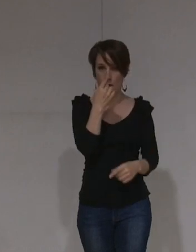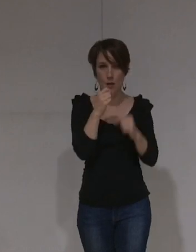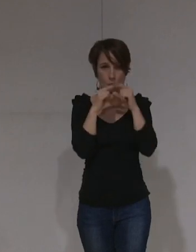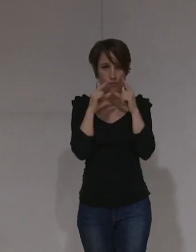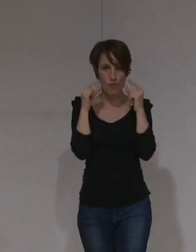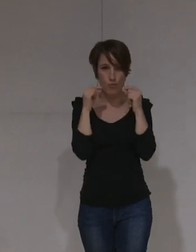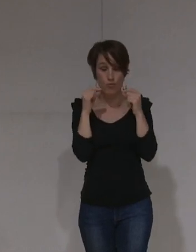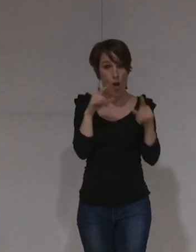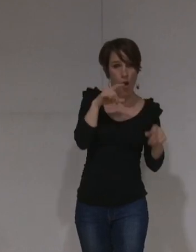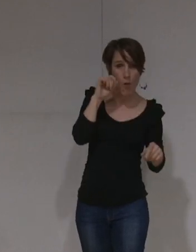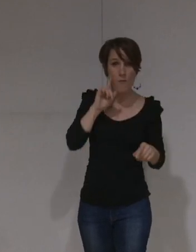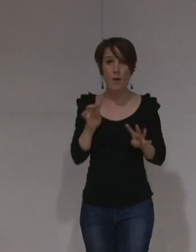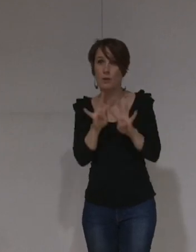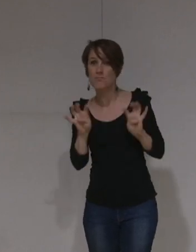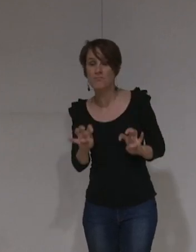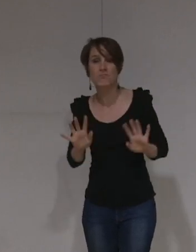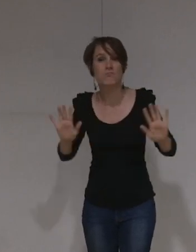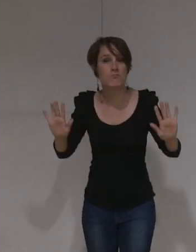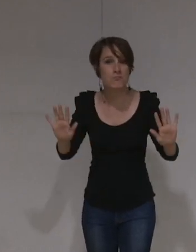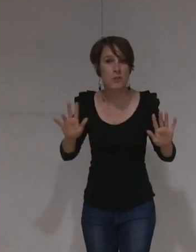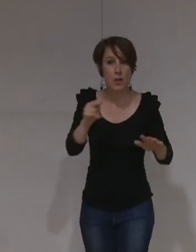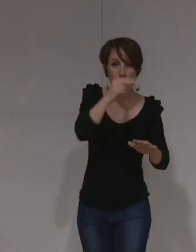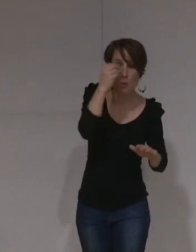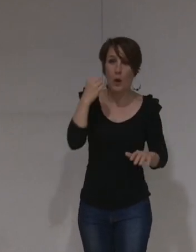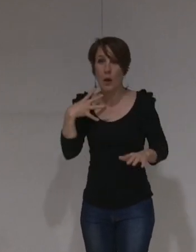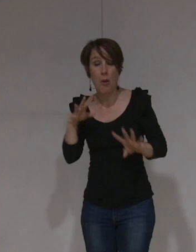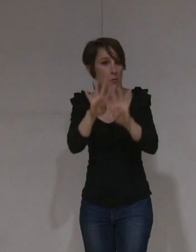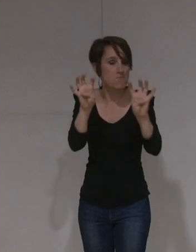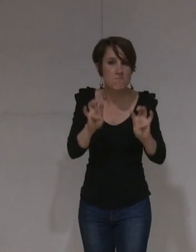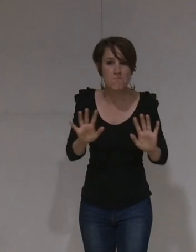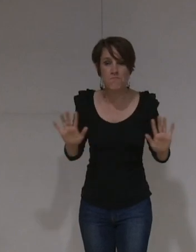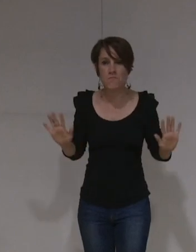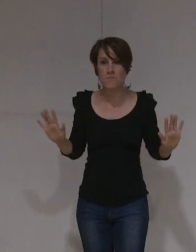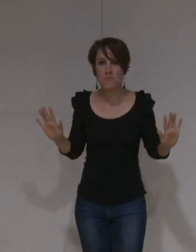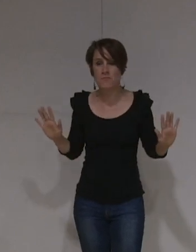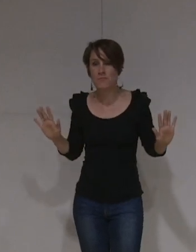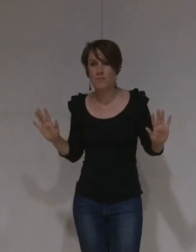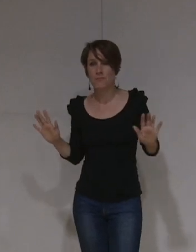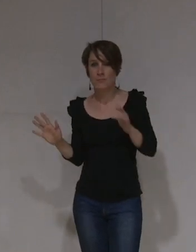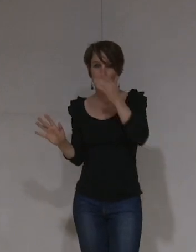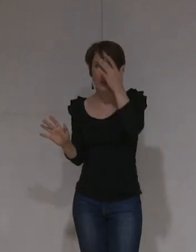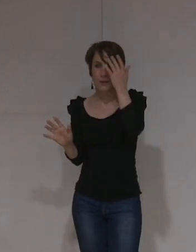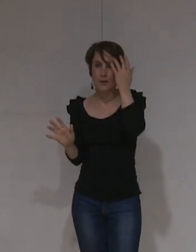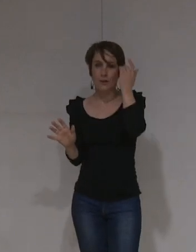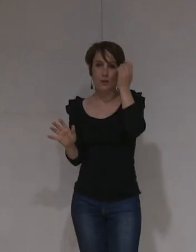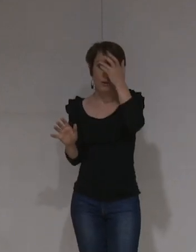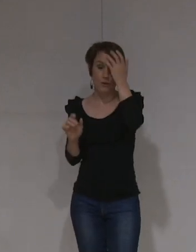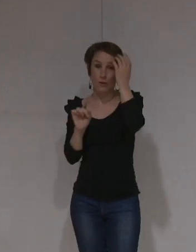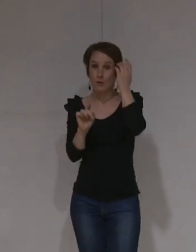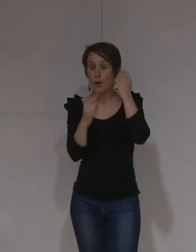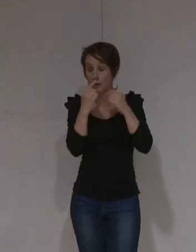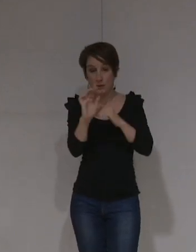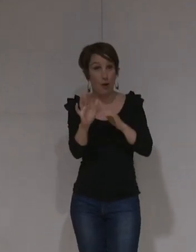femme qui peuvent être à la fois noir et blancs et qui d'une certaine manière donc représentent justement cette